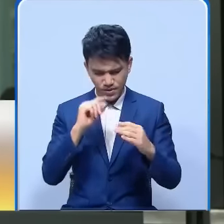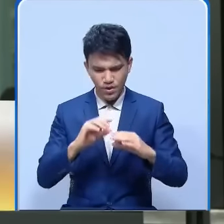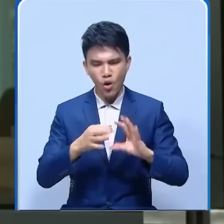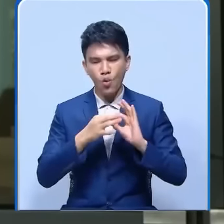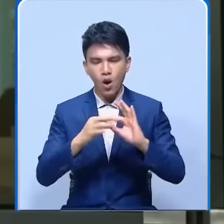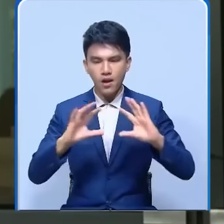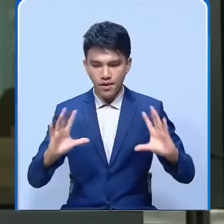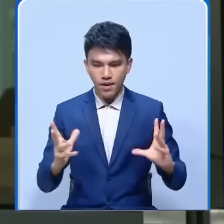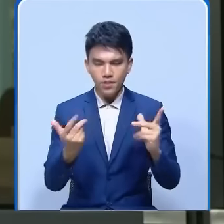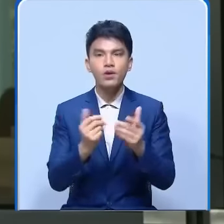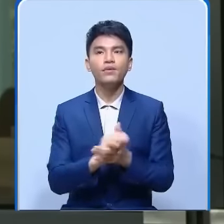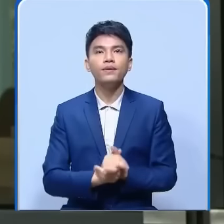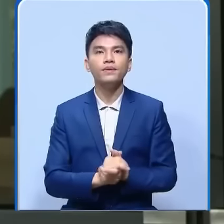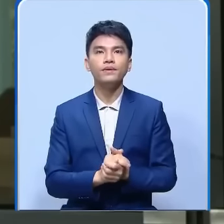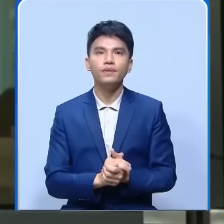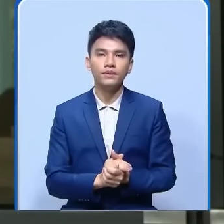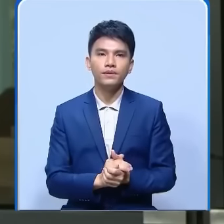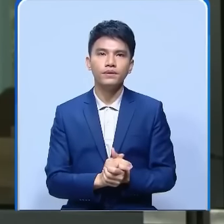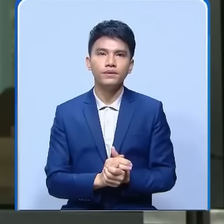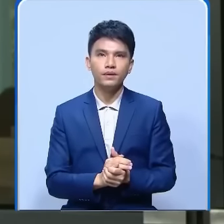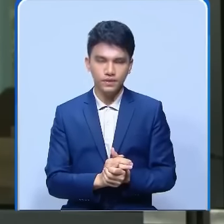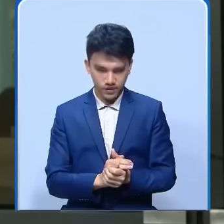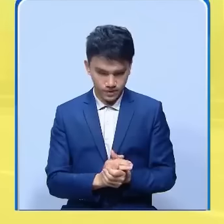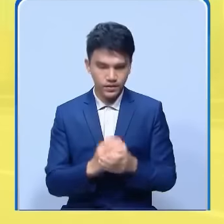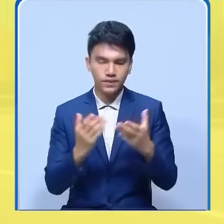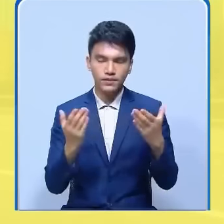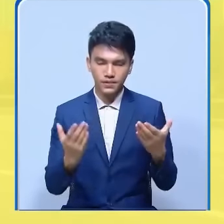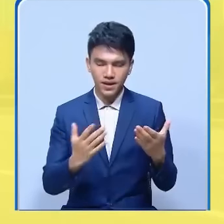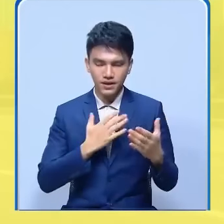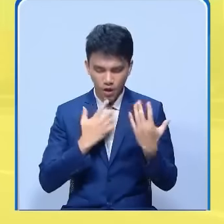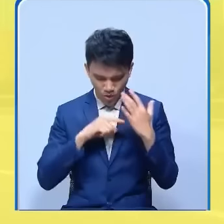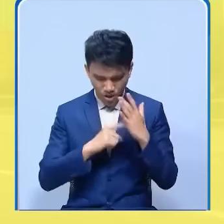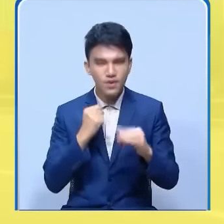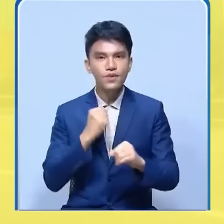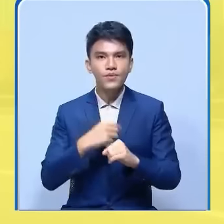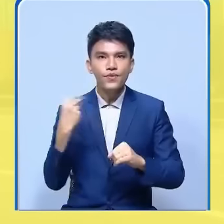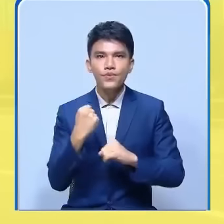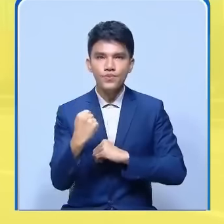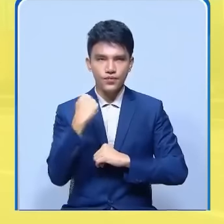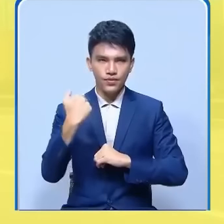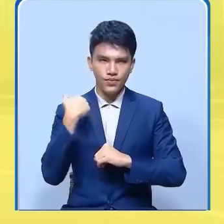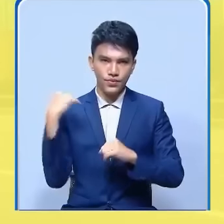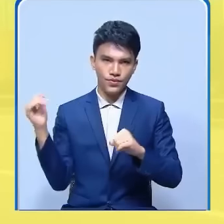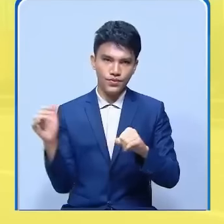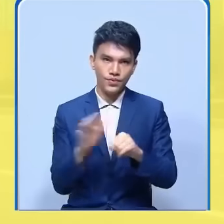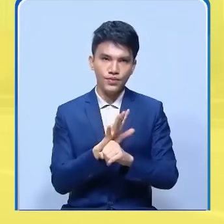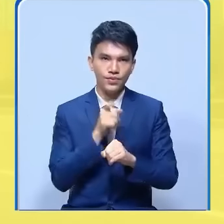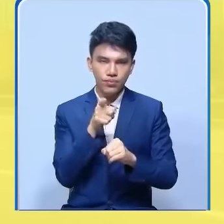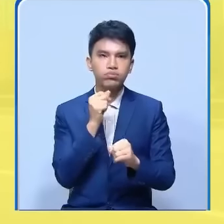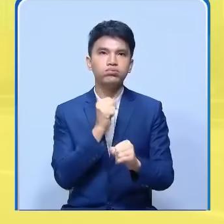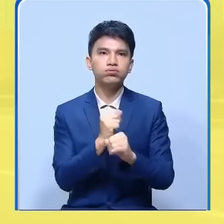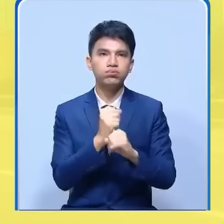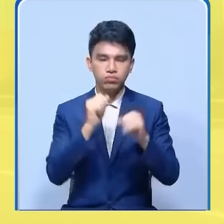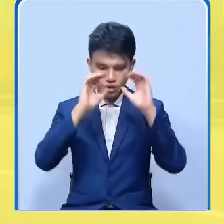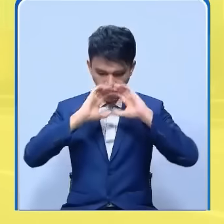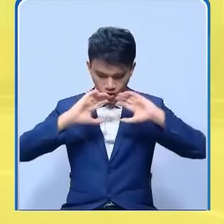ได้ขั้นต้นนะแต่ว่าเราจะปฏิบัติหน้าที่ทันทีหลังจากที่เรามีอำนาจเต็มในการที่จะบริหารสั่งการรัฐบาล